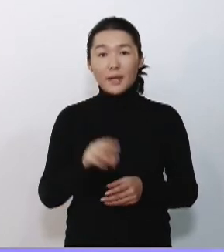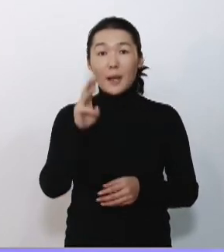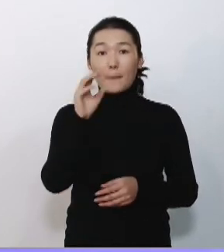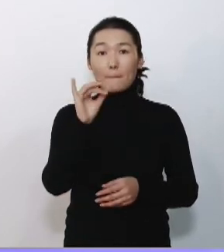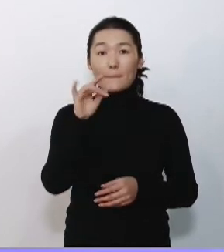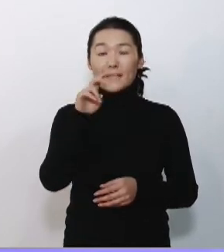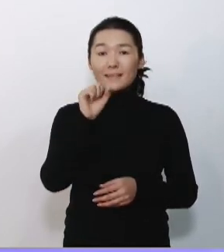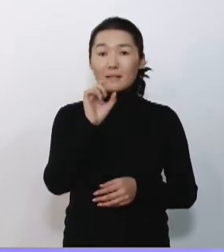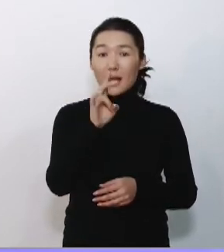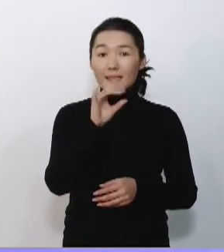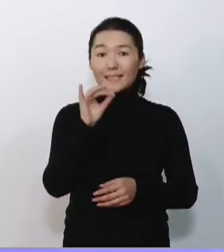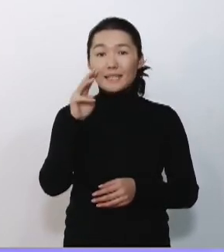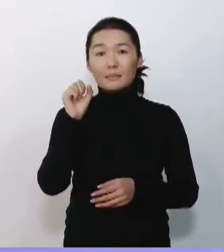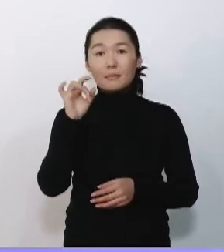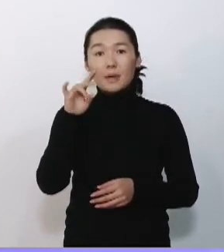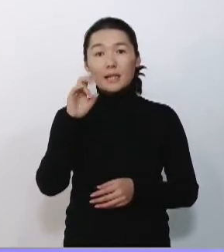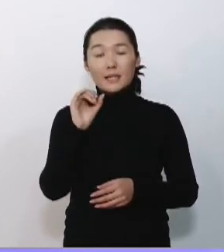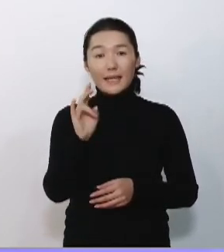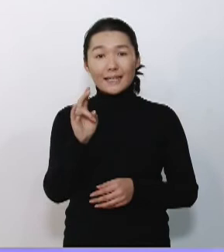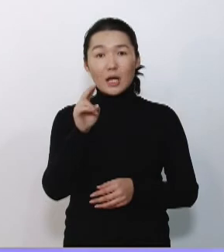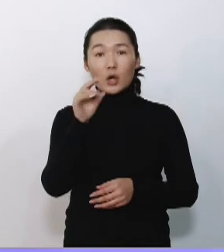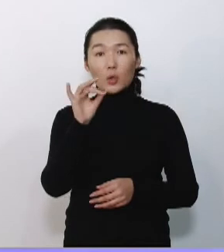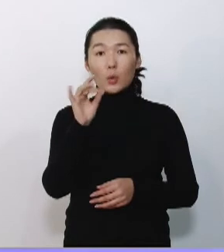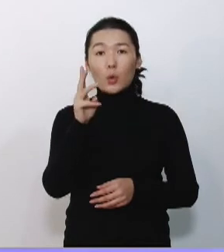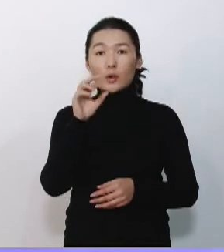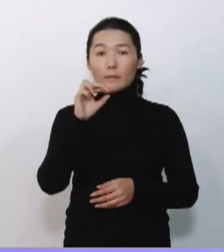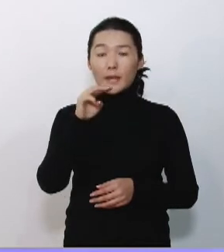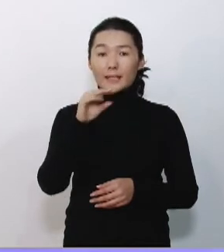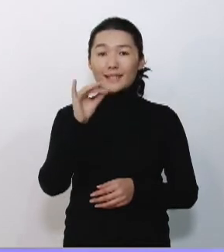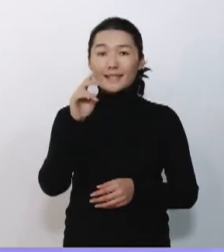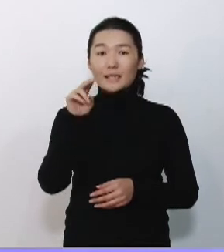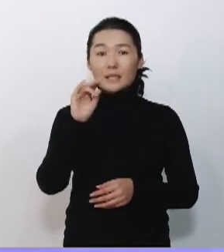Мерлан и Марлен кормят индюка.